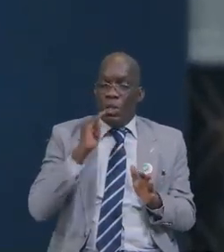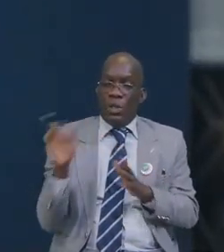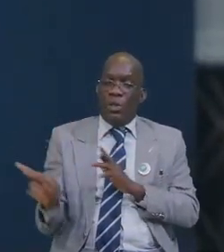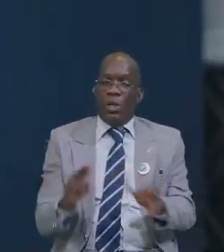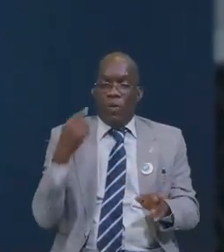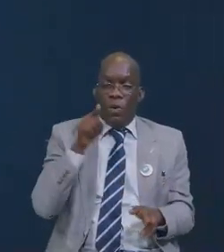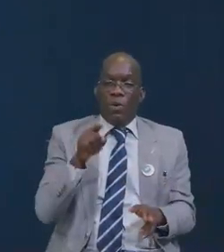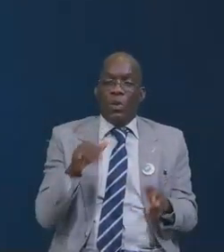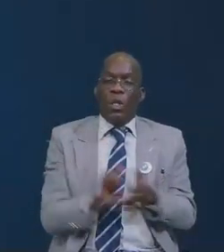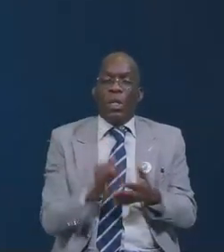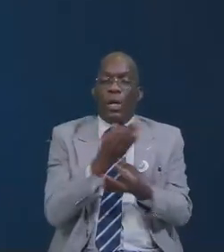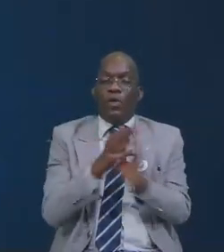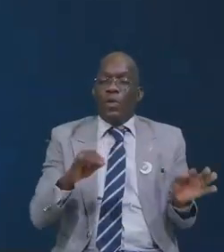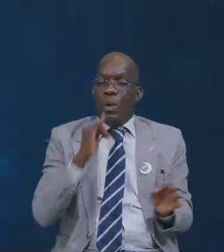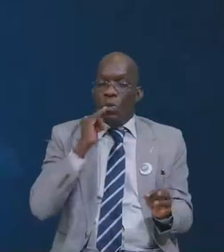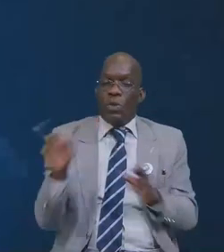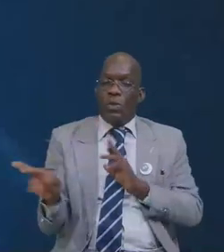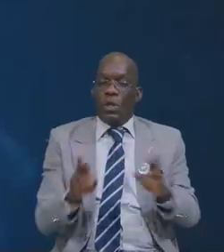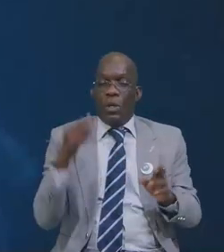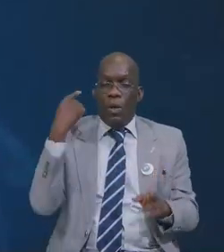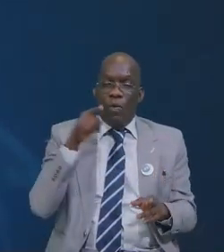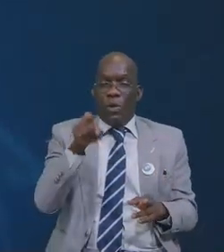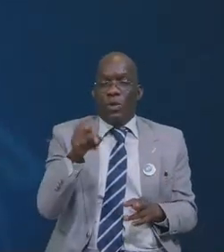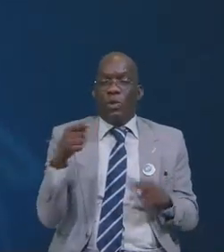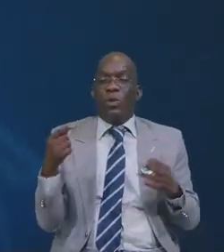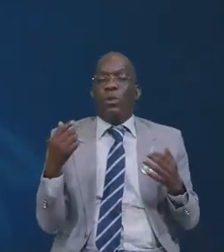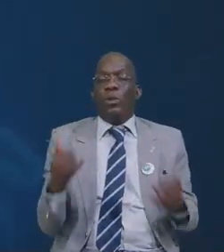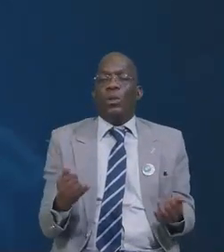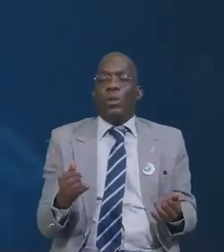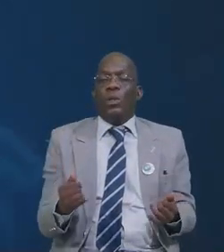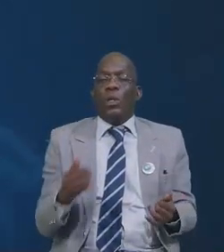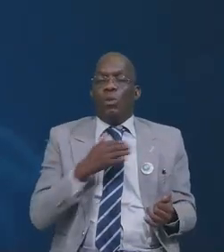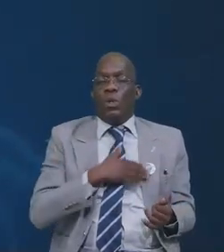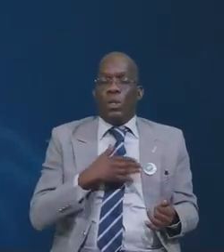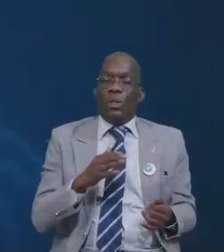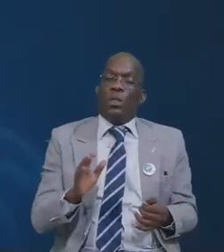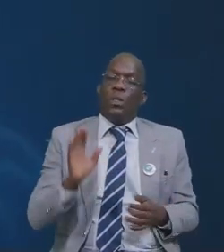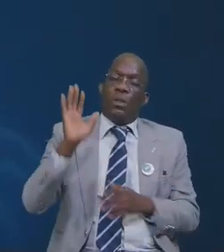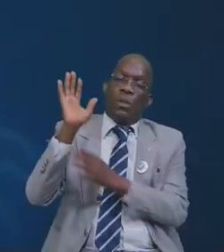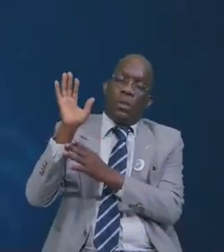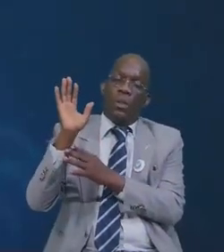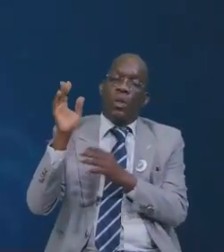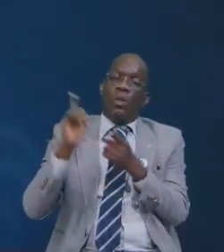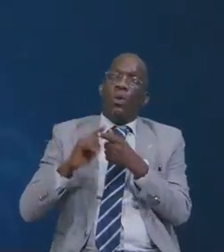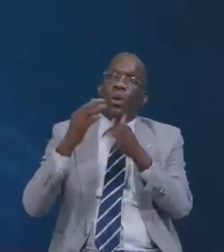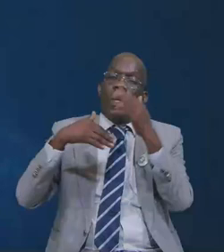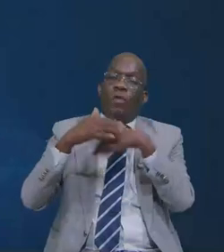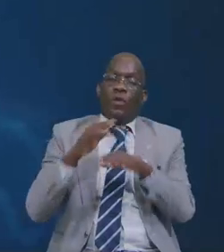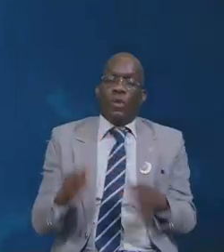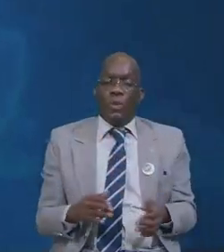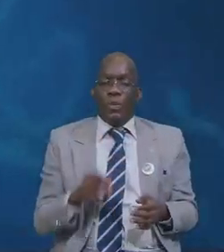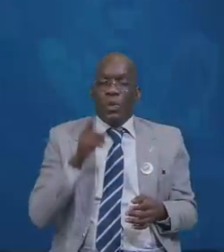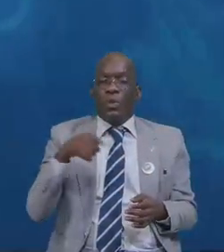maintenant pour toi. La libération est disponible pour toi maintenant. Alors, lève simplement ta main pour le